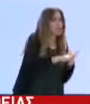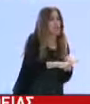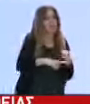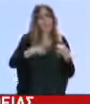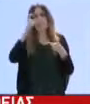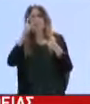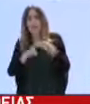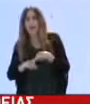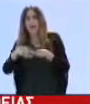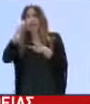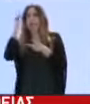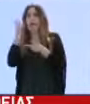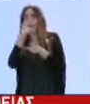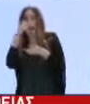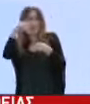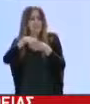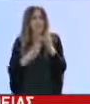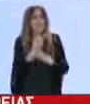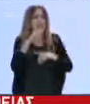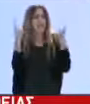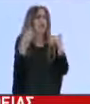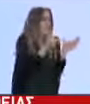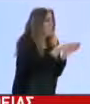Δημοκρατία. Το απέδειξα με τις πράξεις μου.